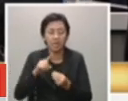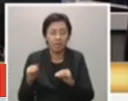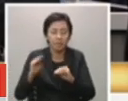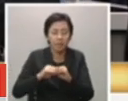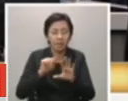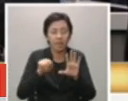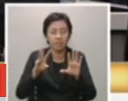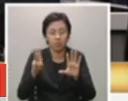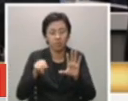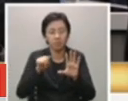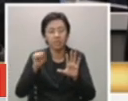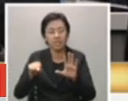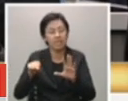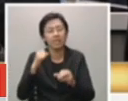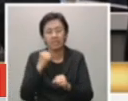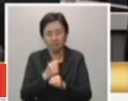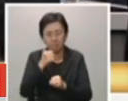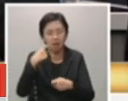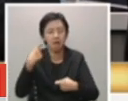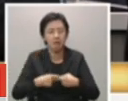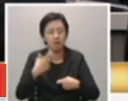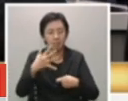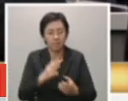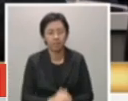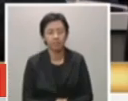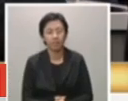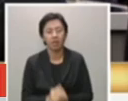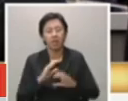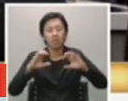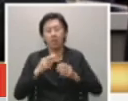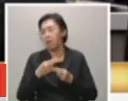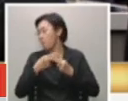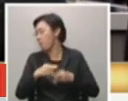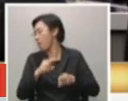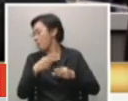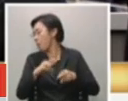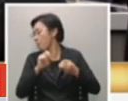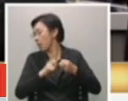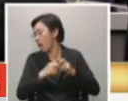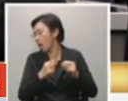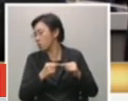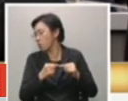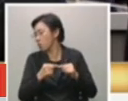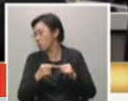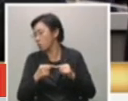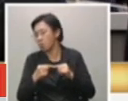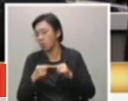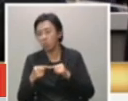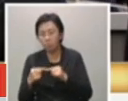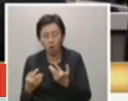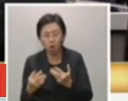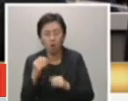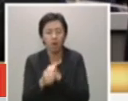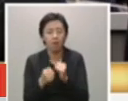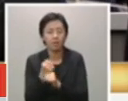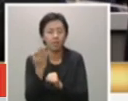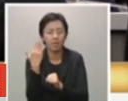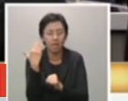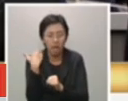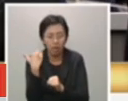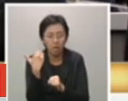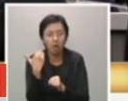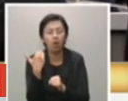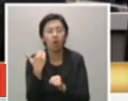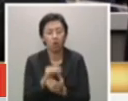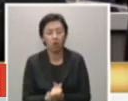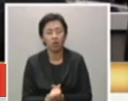ครับแต่จากการปล่อยปลาละเลยของท่านหนักเข้าหนักเข้าที่ผ่านมาปีที่แล้ว 2.4